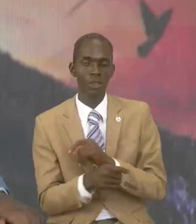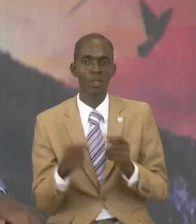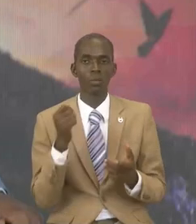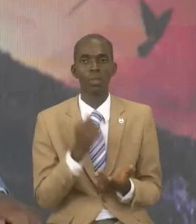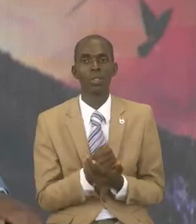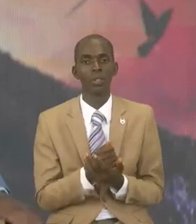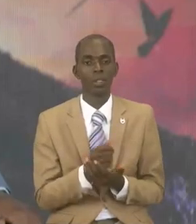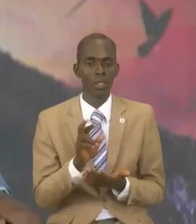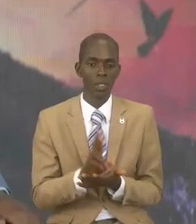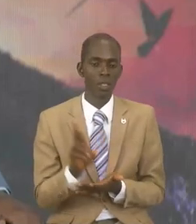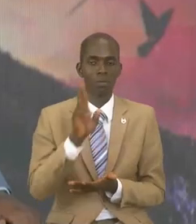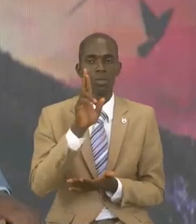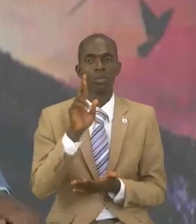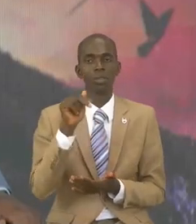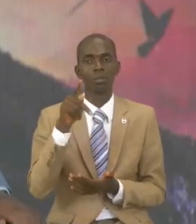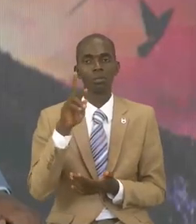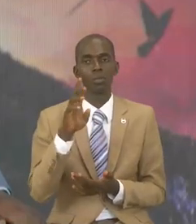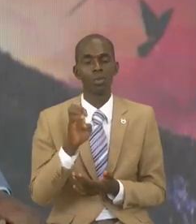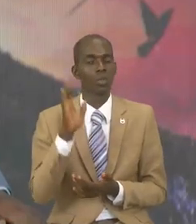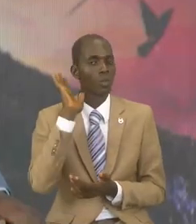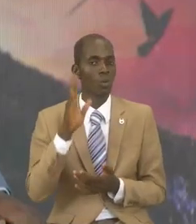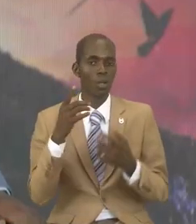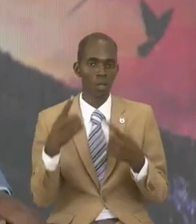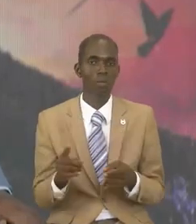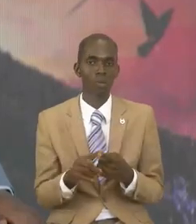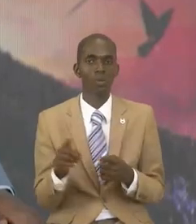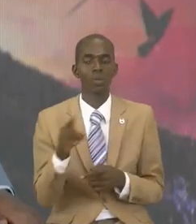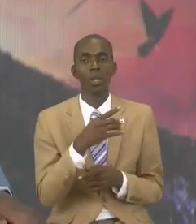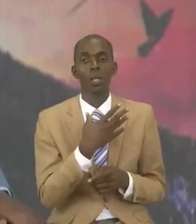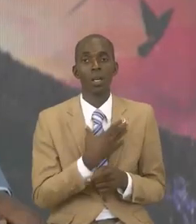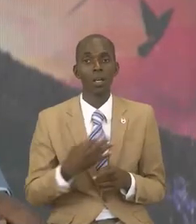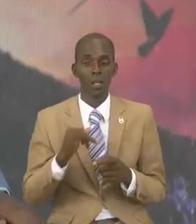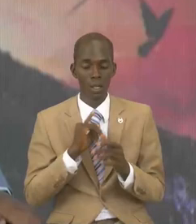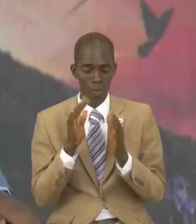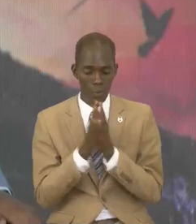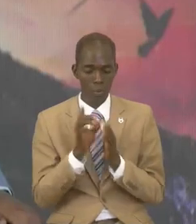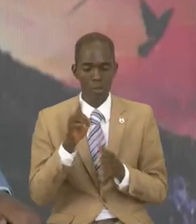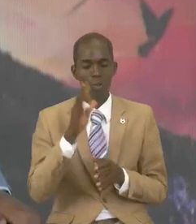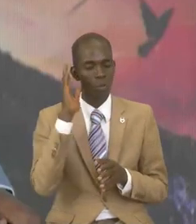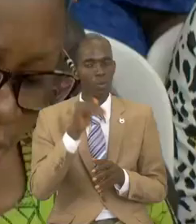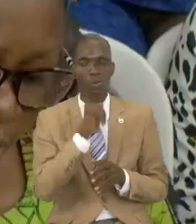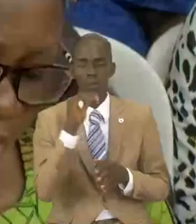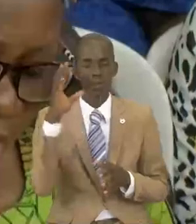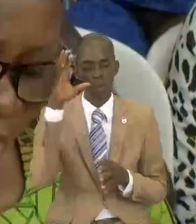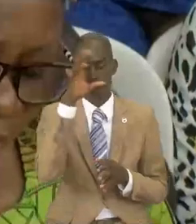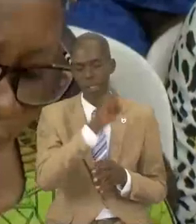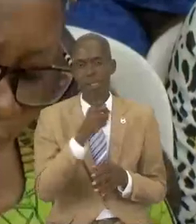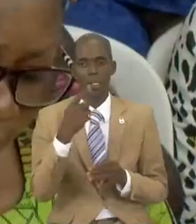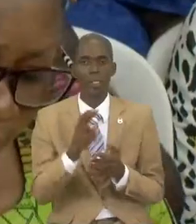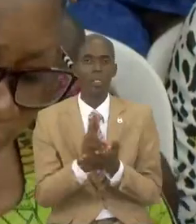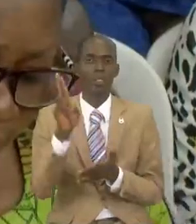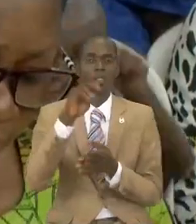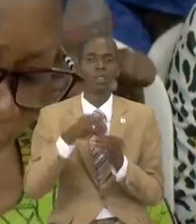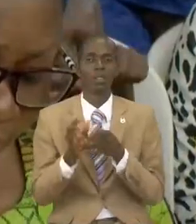nous serons changés. L'enlèvement, cela va se produire. Et je prie que vous ne